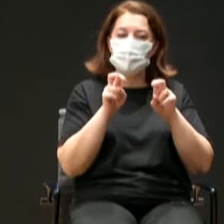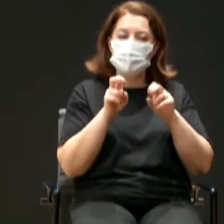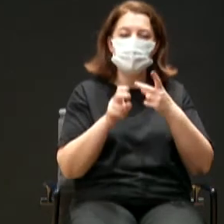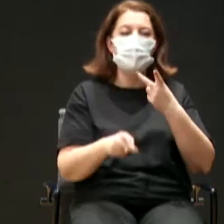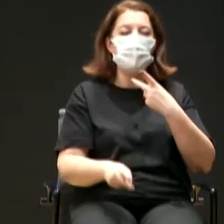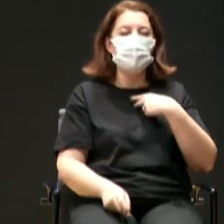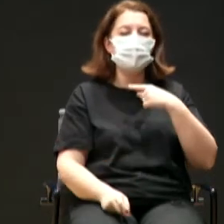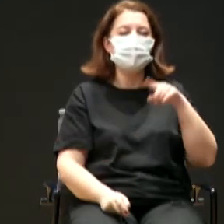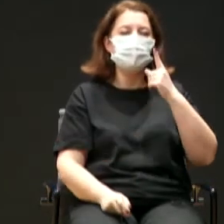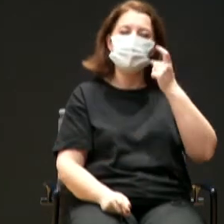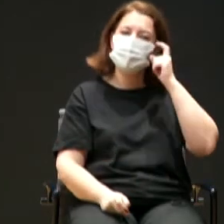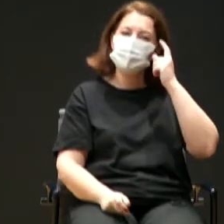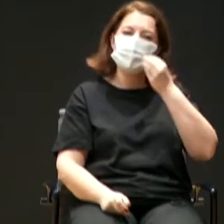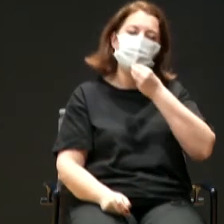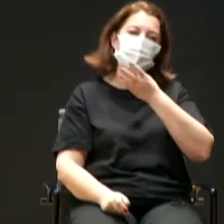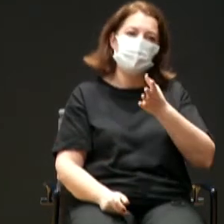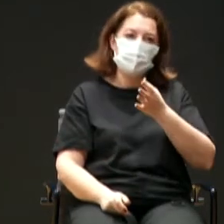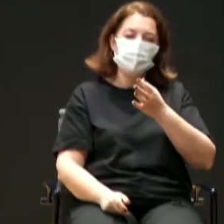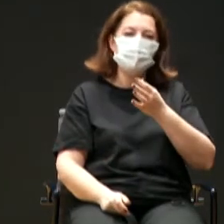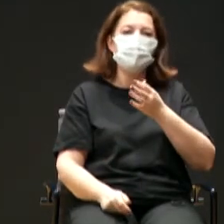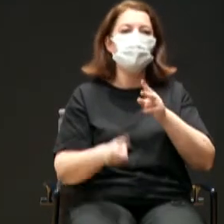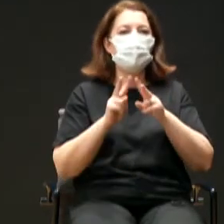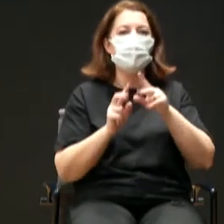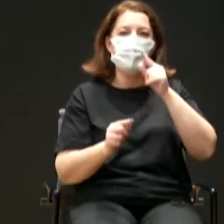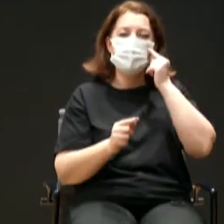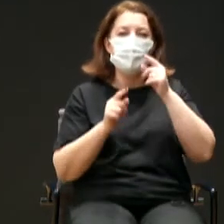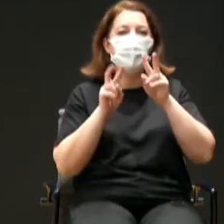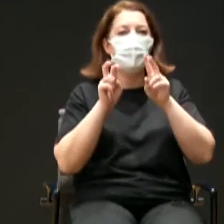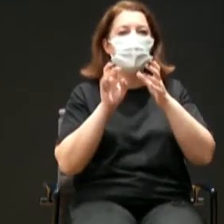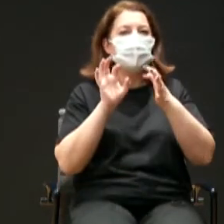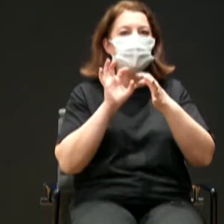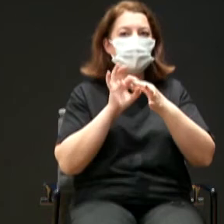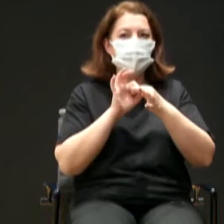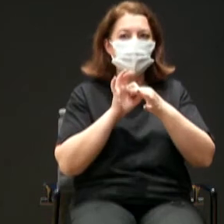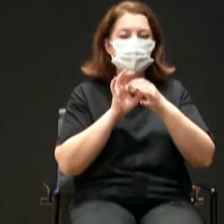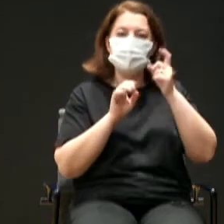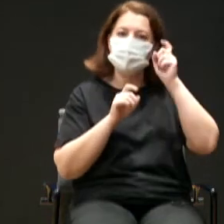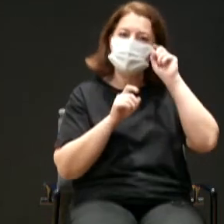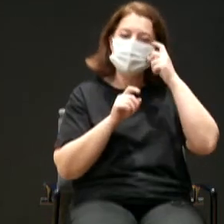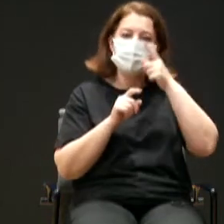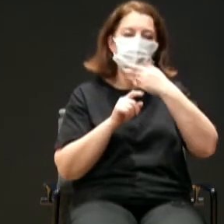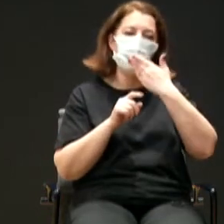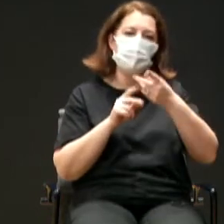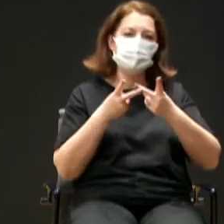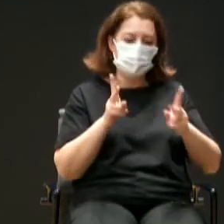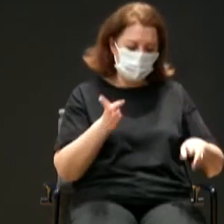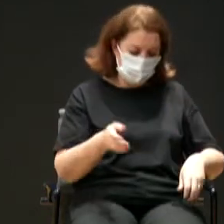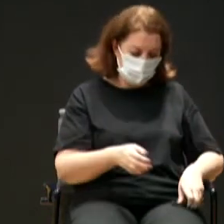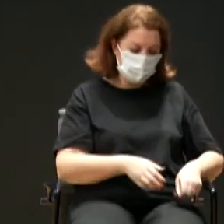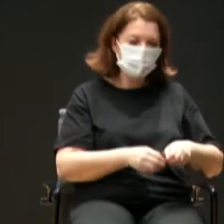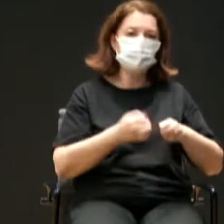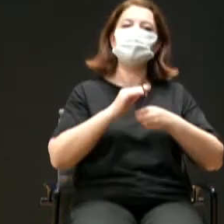ben size bir bilgi mahiyetinde sundum. Mülayim Bey konuyla ilgili... bilgilendirme yapabilirsiniz şimdi. Buyurun.